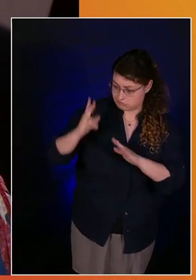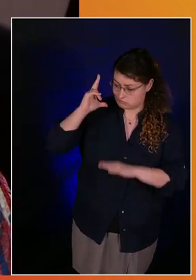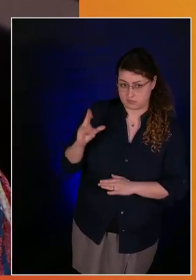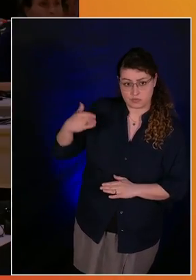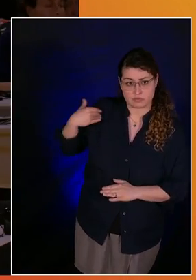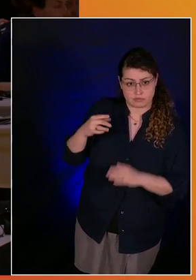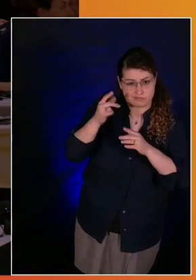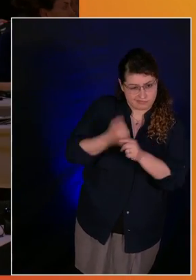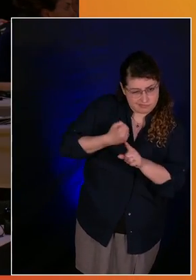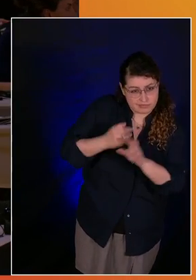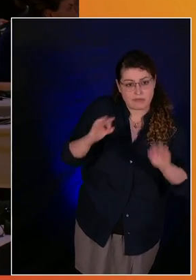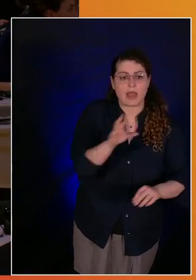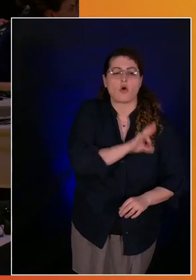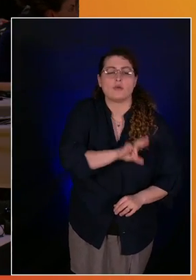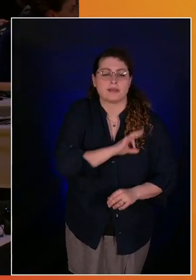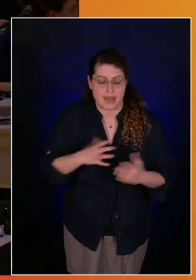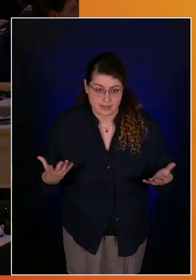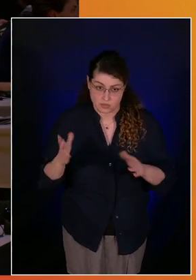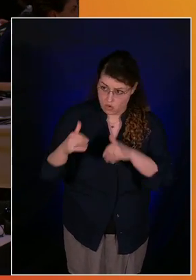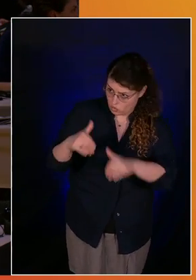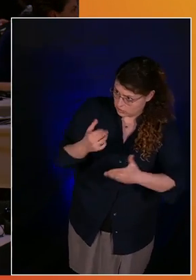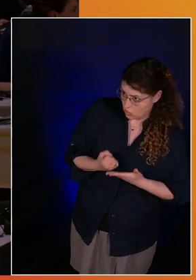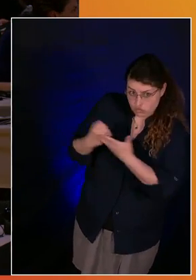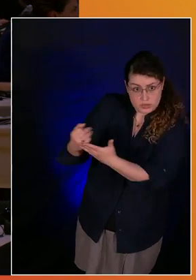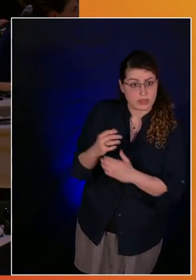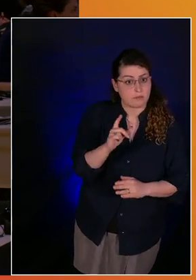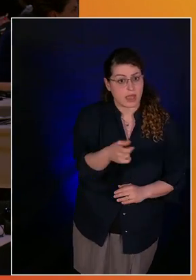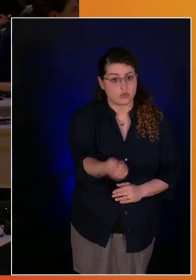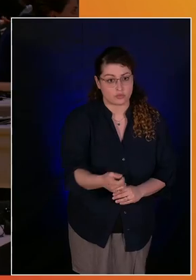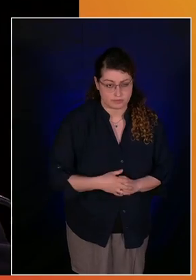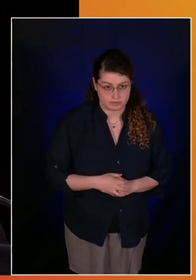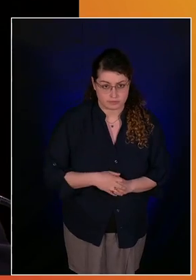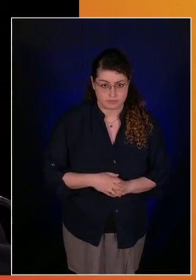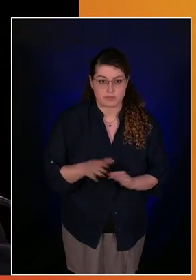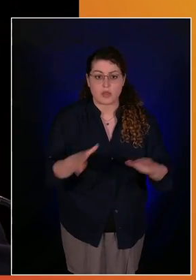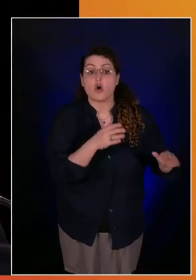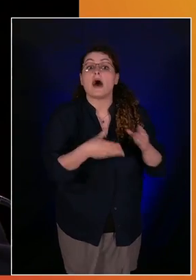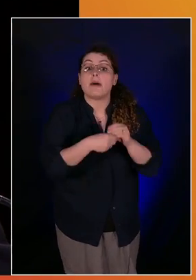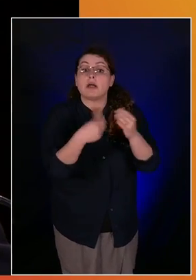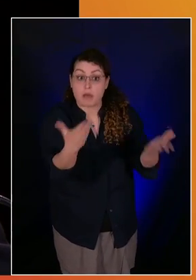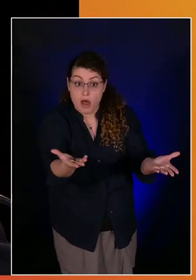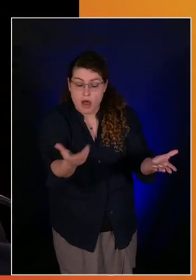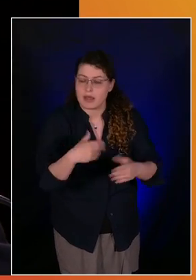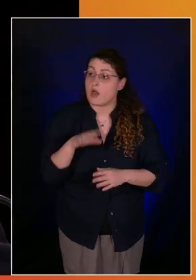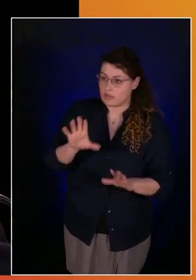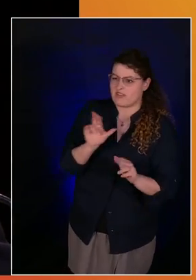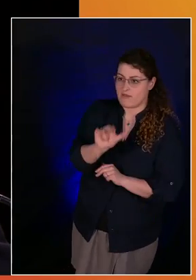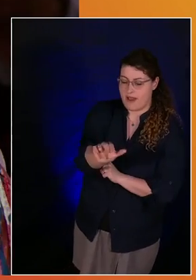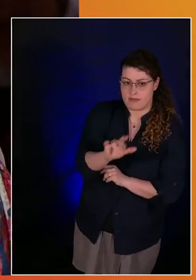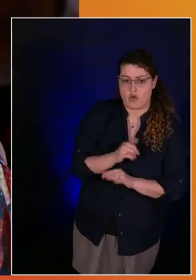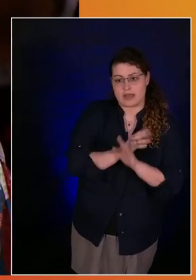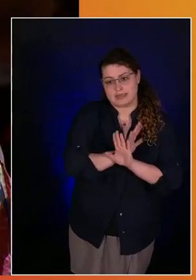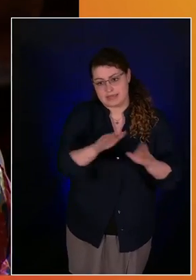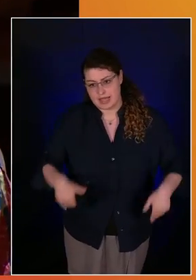bataille des retraites et nous allons continuer à les soutenir donc l'amendement il y arrive je vais juste finir en disant